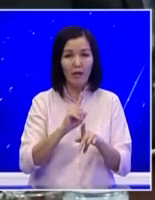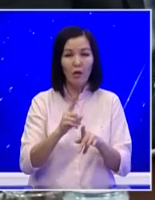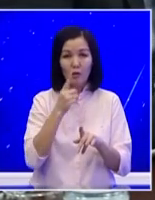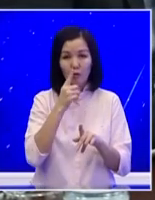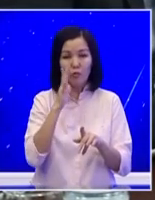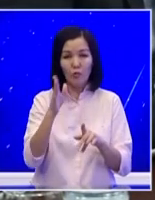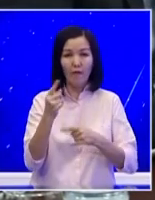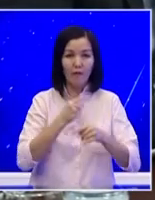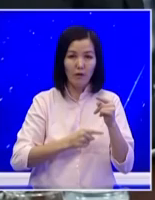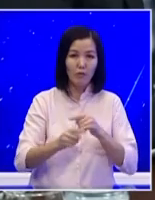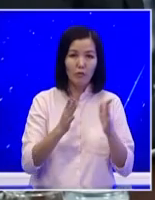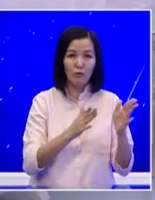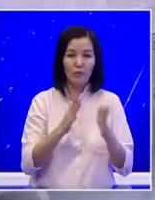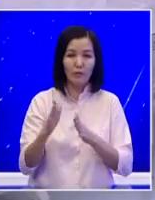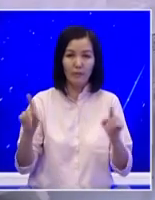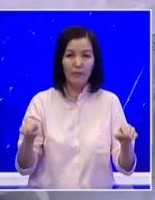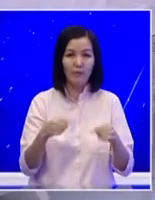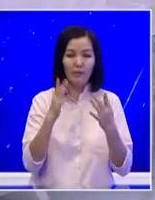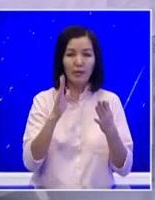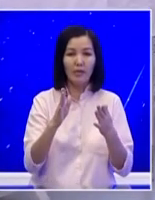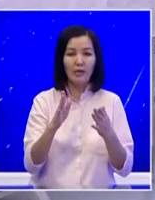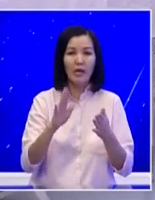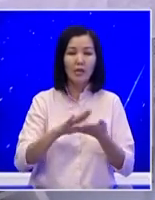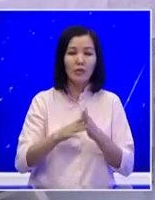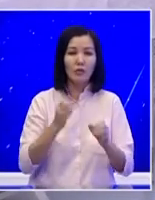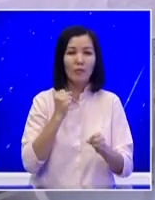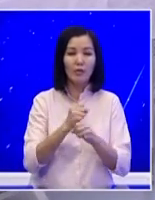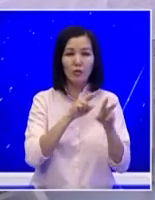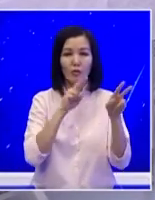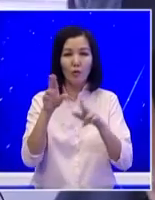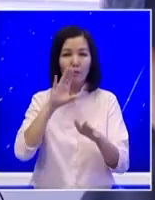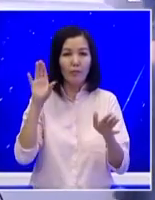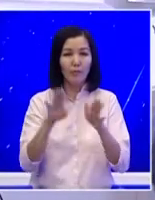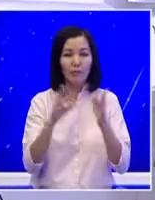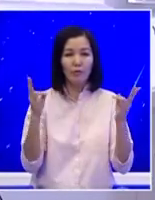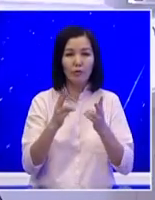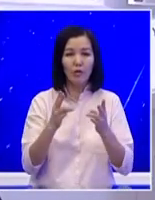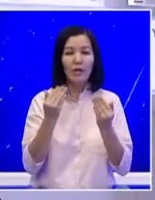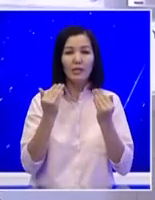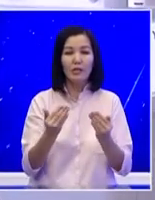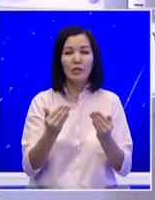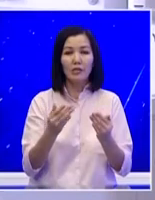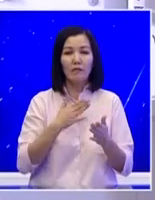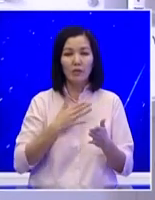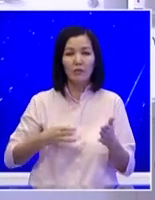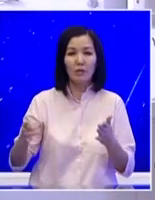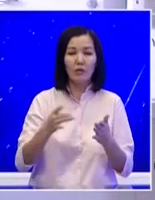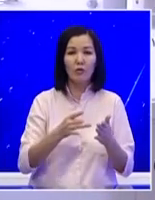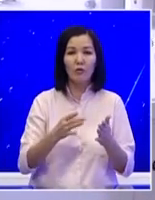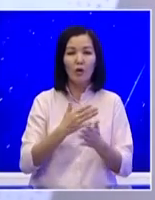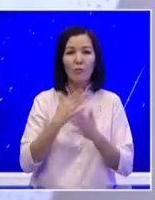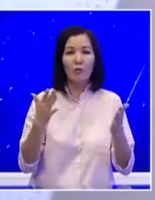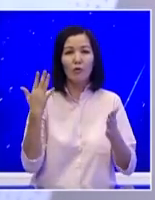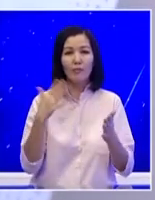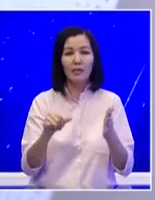все вернется в прежнее русло. А ситуация под строгим контролем нужно держать всегда. Уже сейчас в нашем регионе более